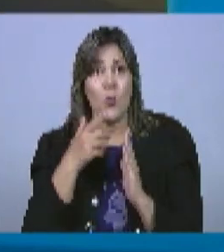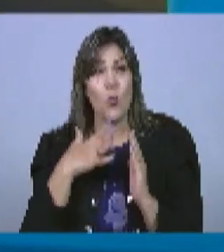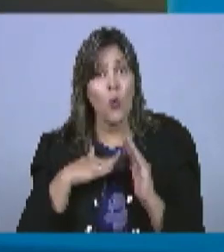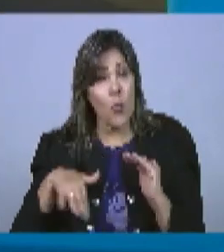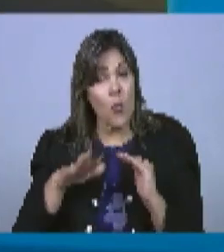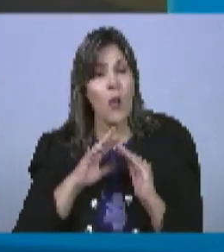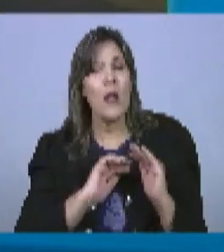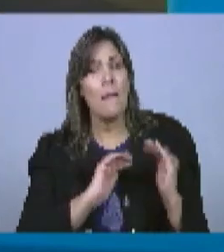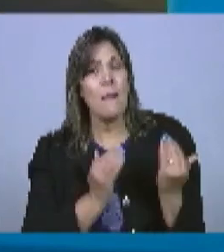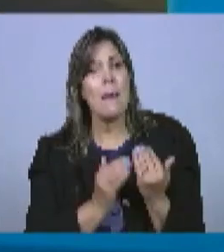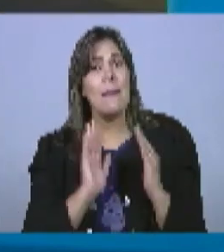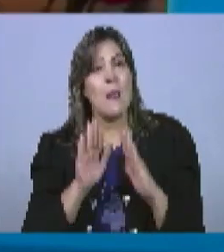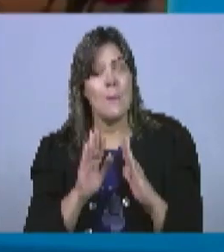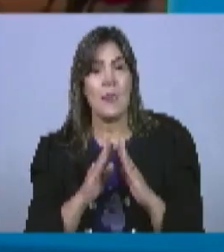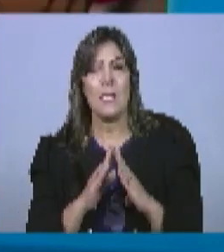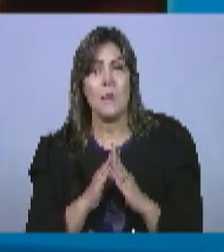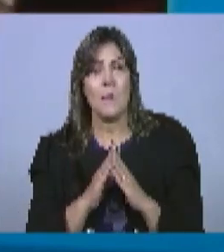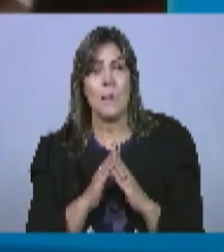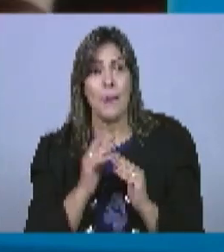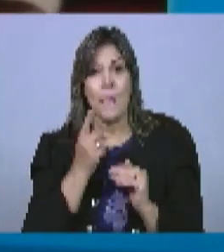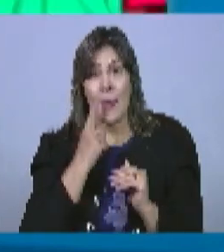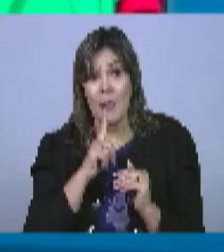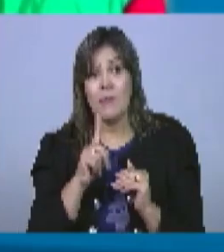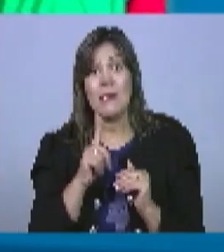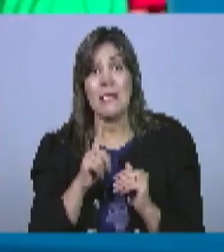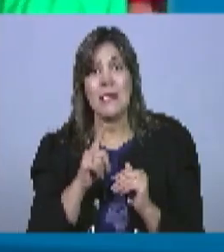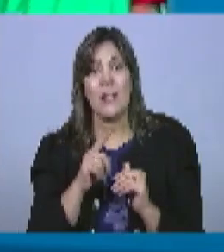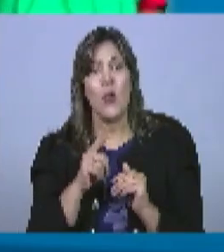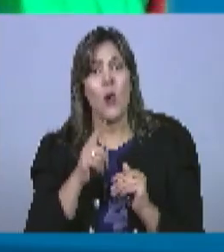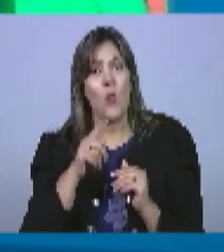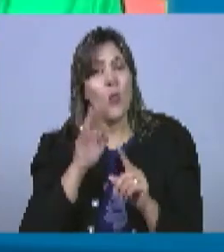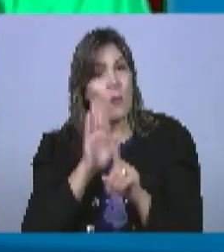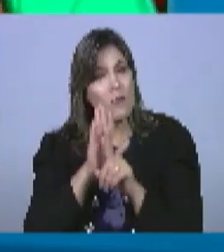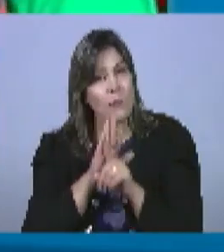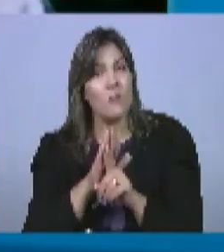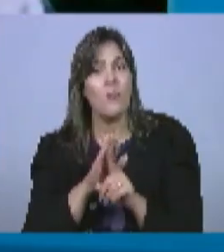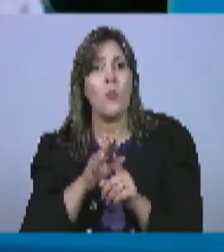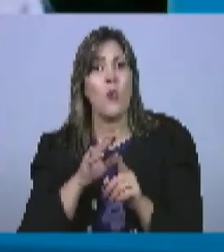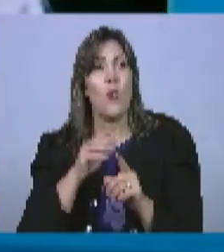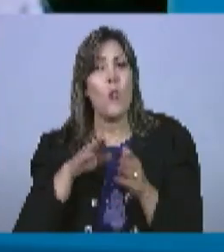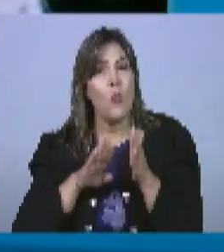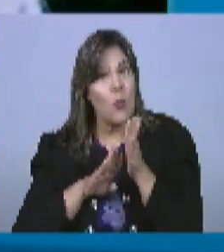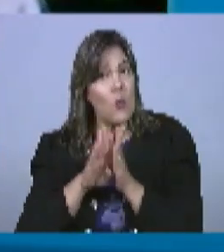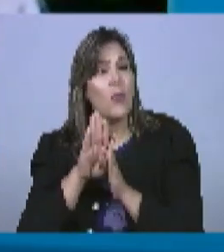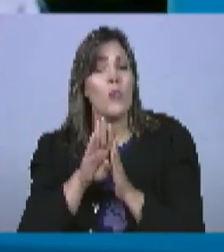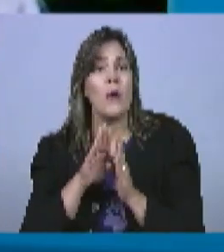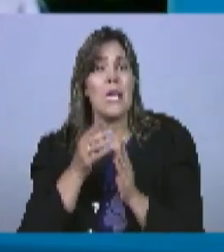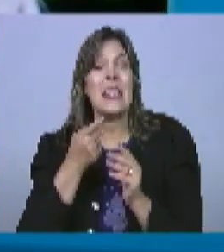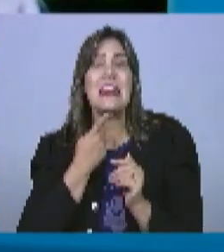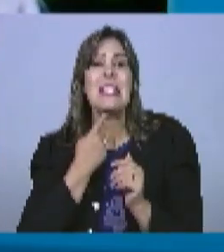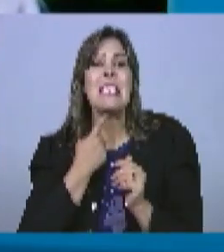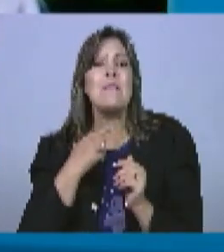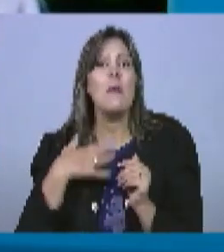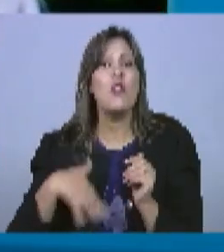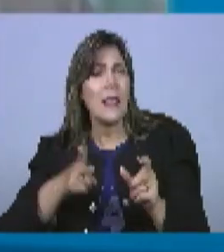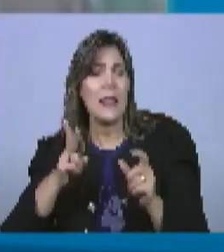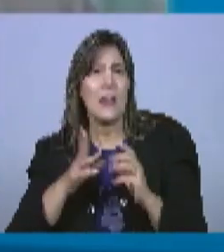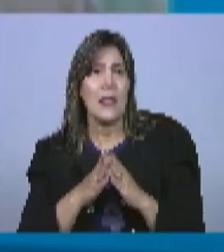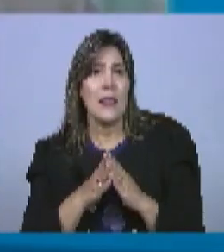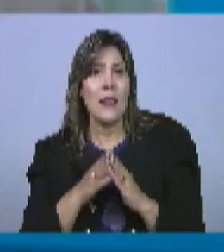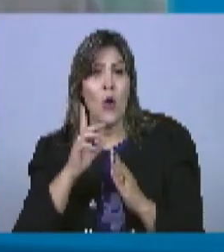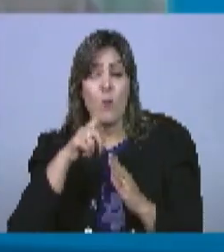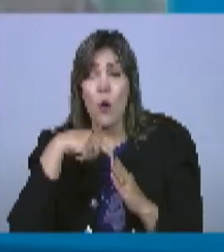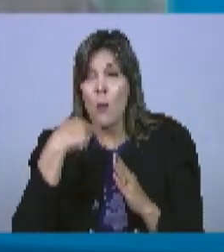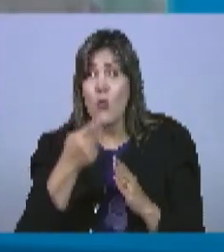نؤمن به بالعكس يعني وندافع عنه ونسعى اليه احنا نتمنى ان يكون المجتمع كله مثقفا